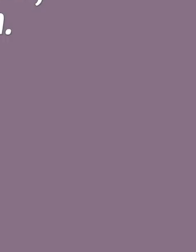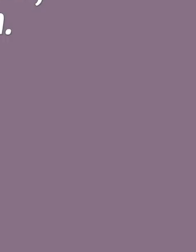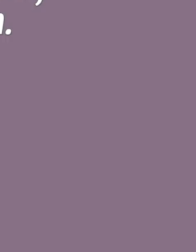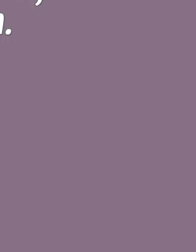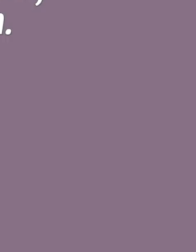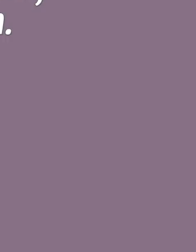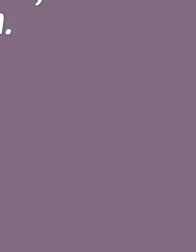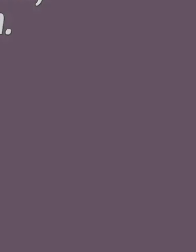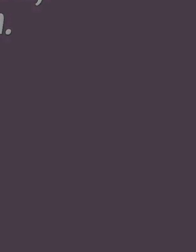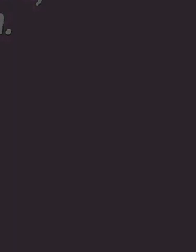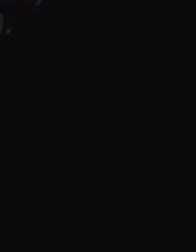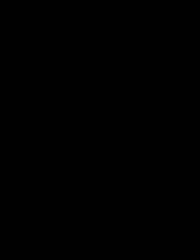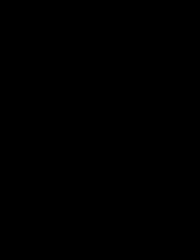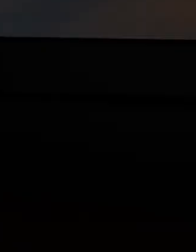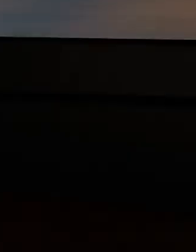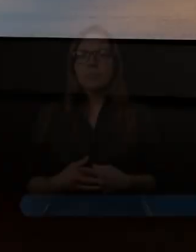Dziękujemy.